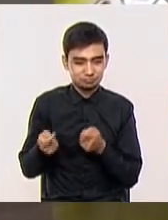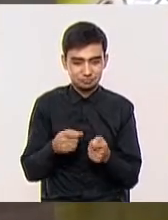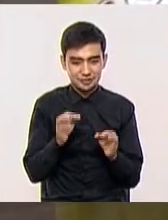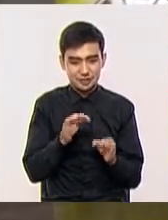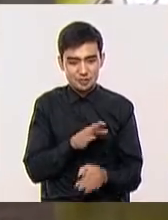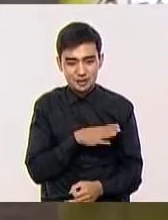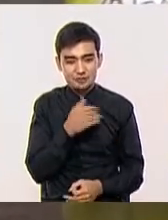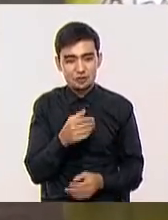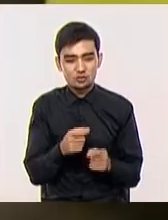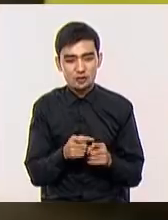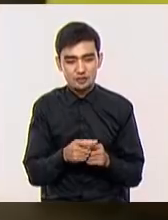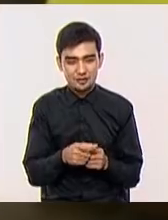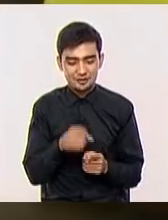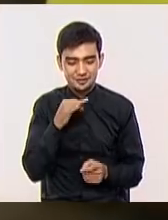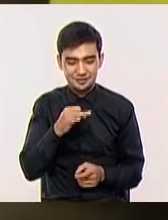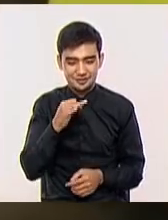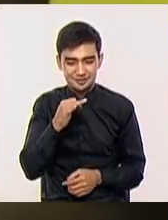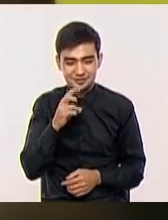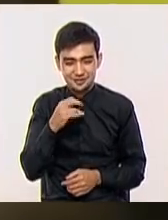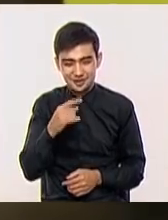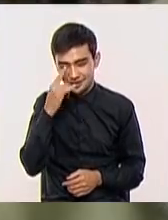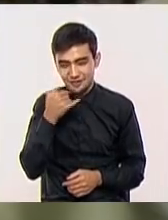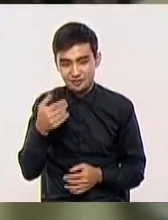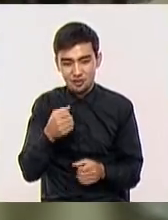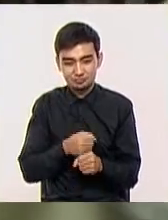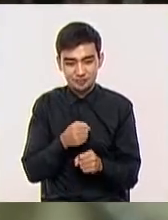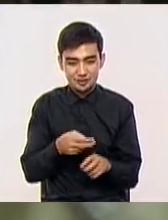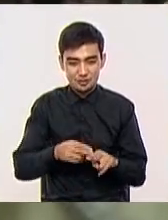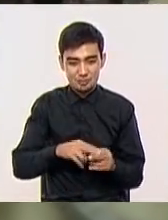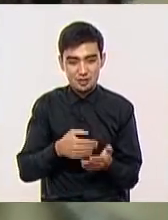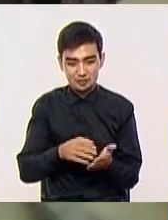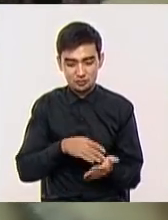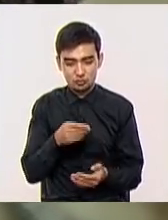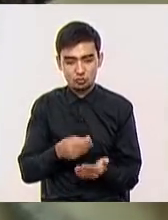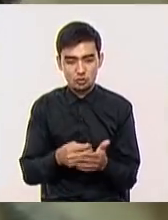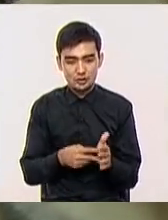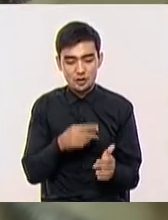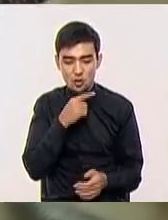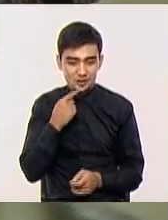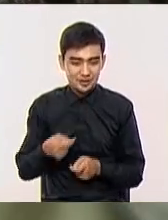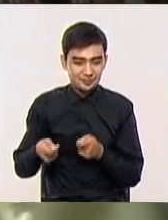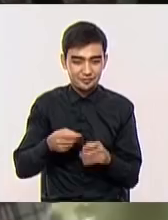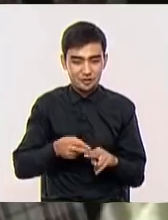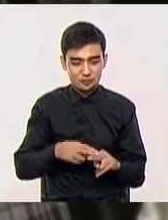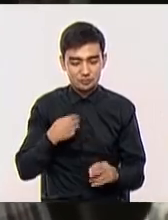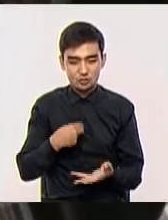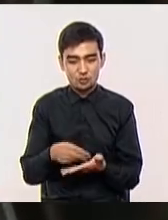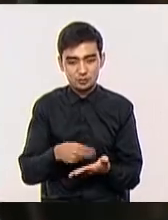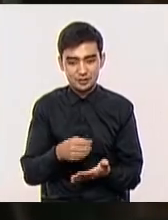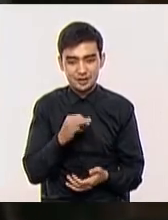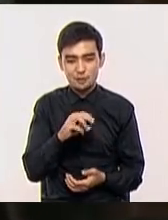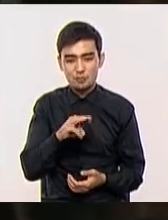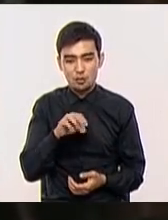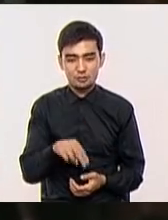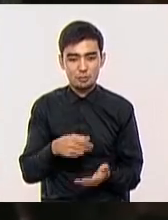түсіндіреді. Сөздерінше, әсіресе отандық өнімдердің бағасы тым шарықтап отыр. Масло с России. Ресейден келетін сұйық майды ғана аламыз. Өйткені